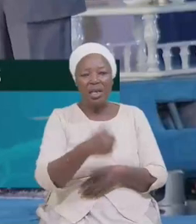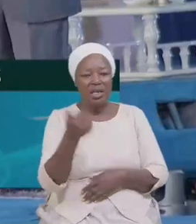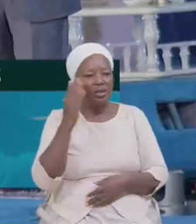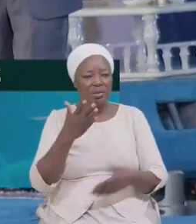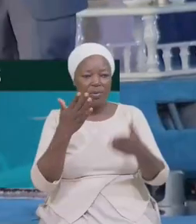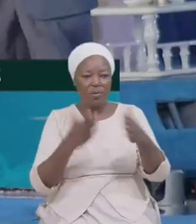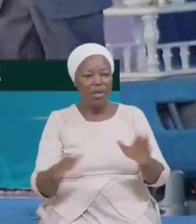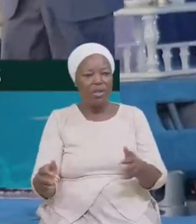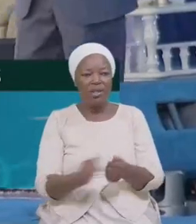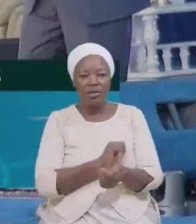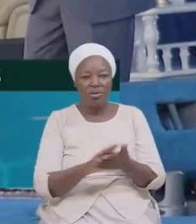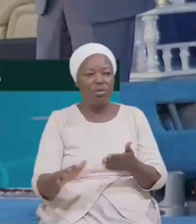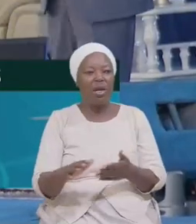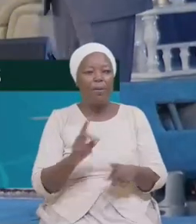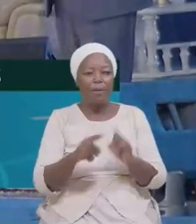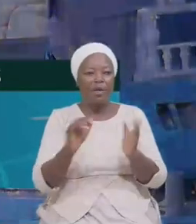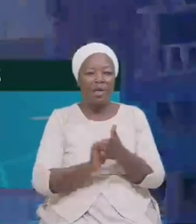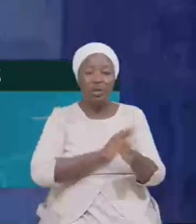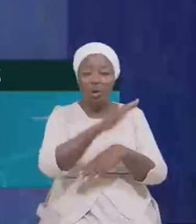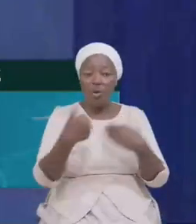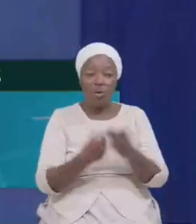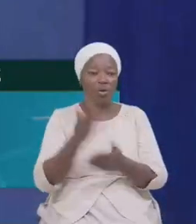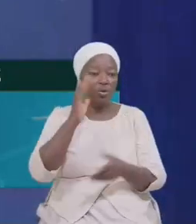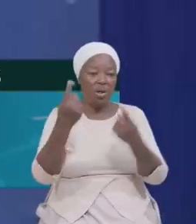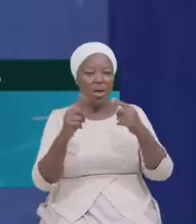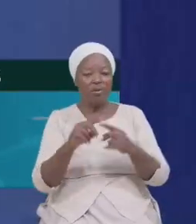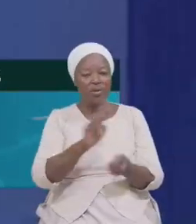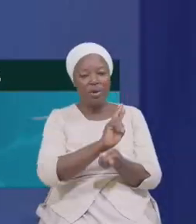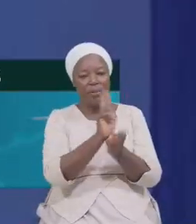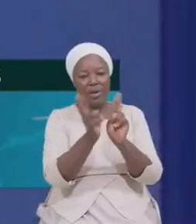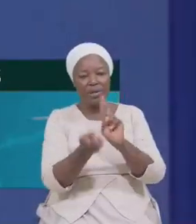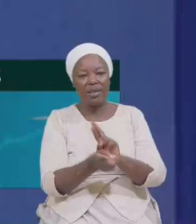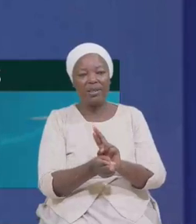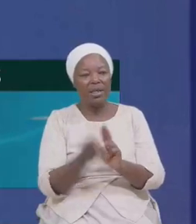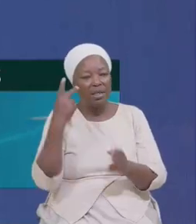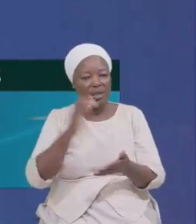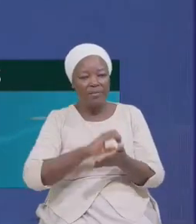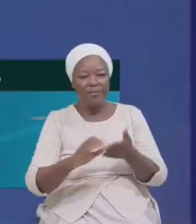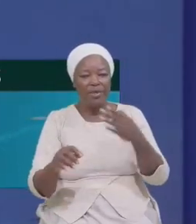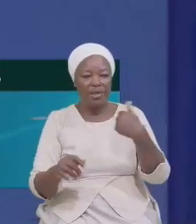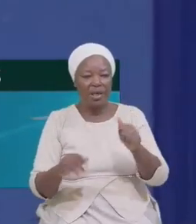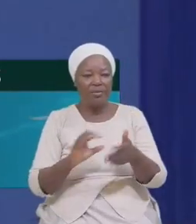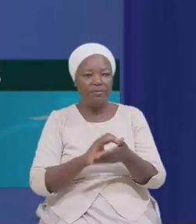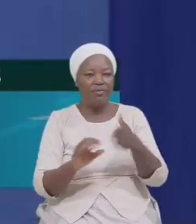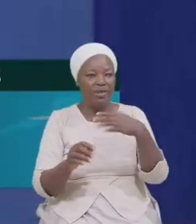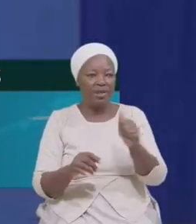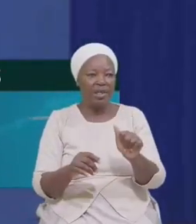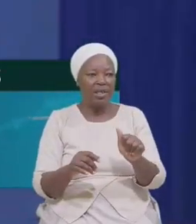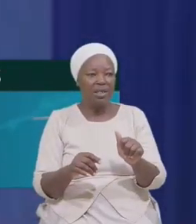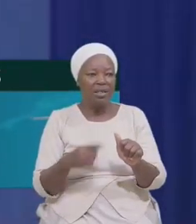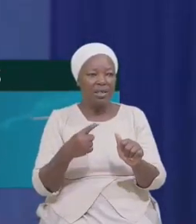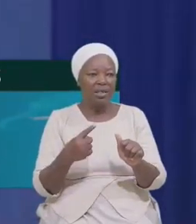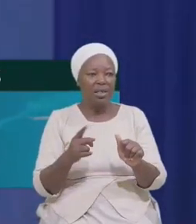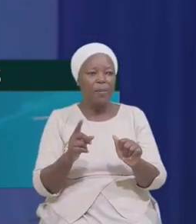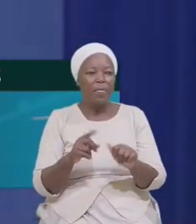tous arrivent à la repentance. Verset 10. Verset 10, il dit, le jour